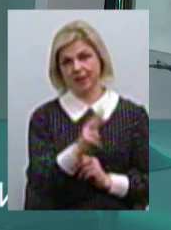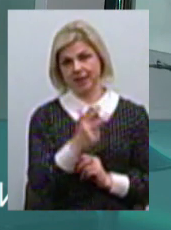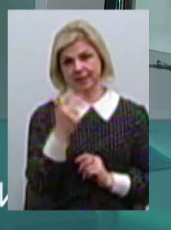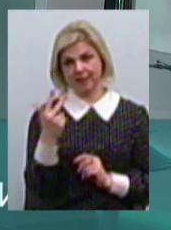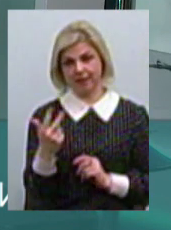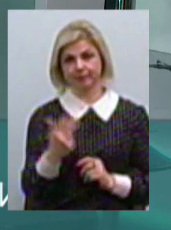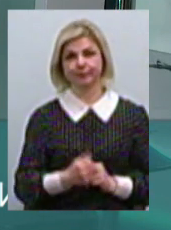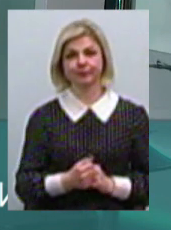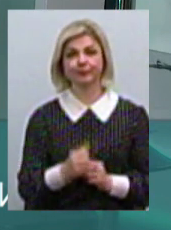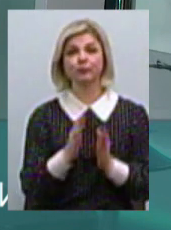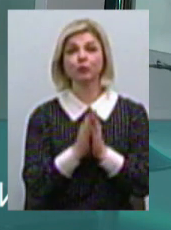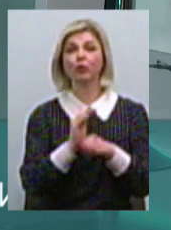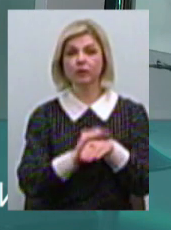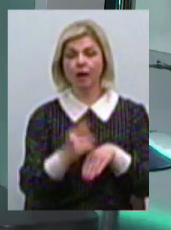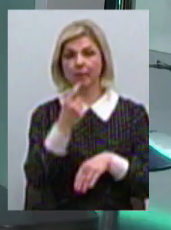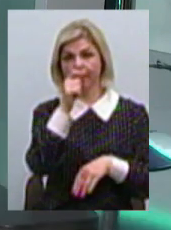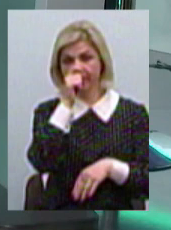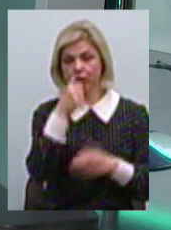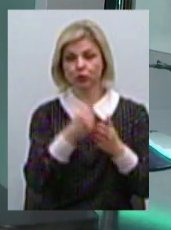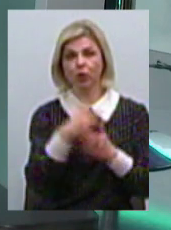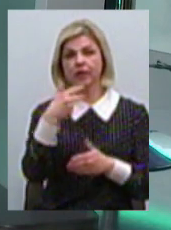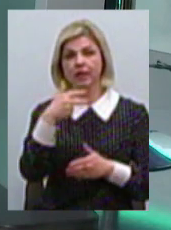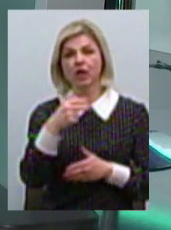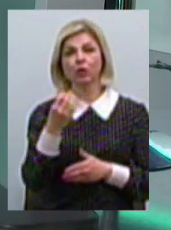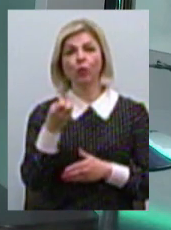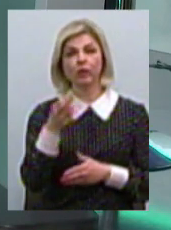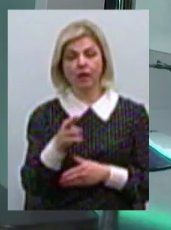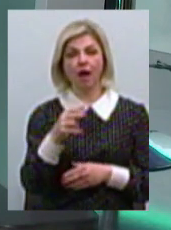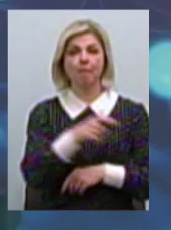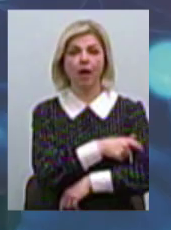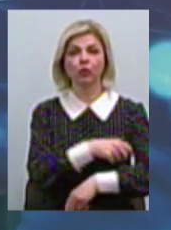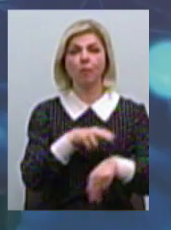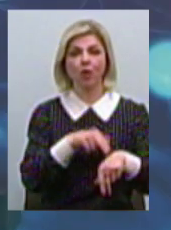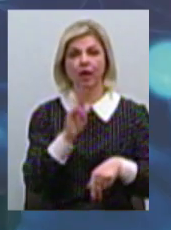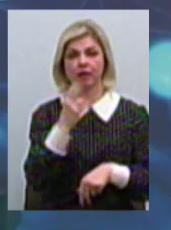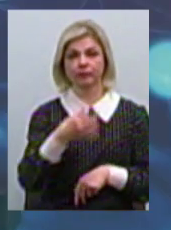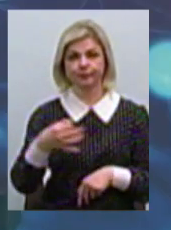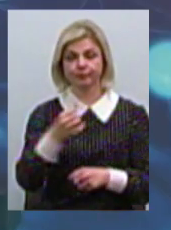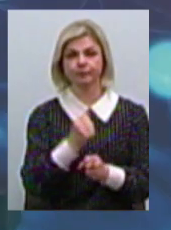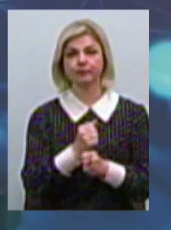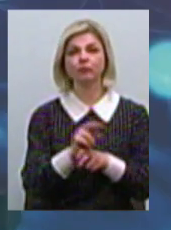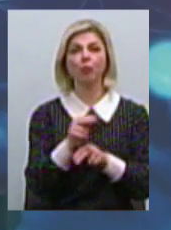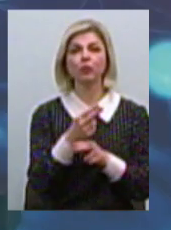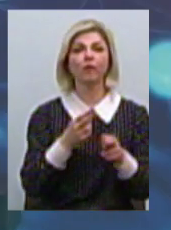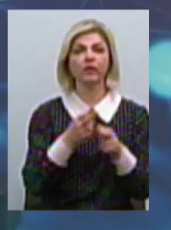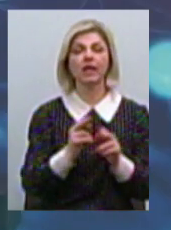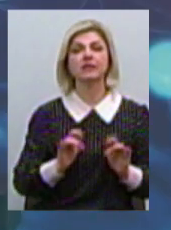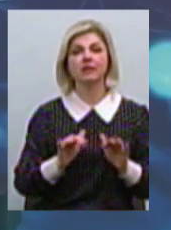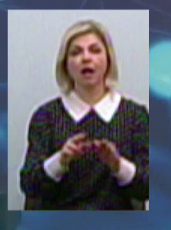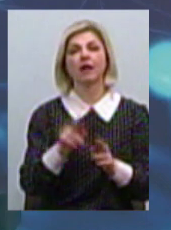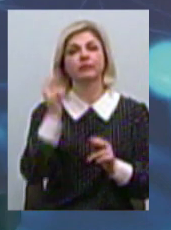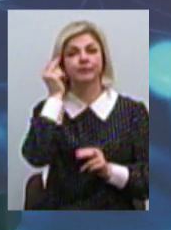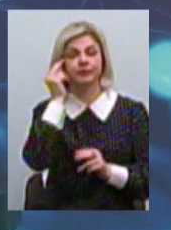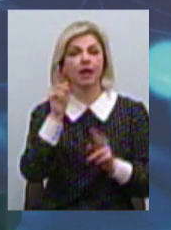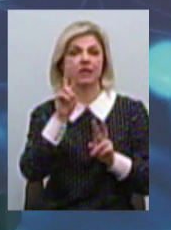76-92-33. Віталій, будь ласка, з 1 квітня по 30 червня патрульна поліція Миколаївщини здійснює профілактичний захід під умовною